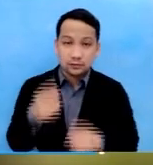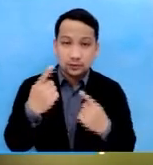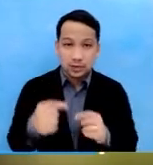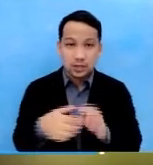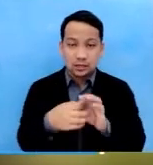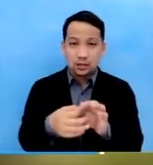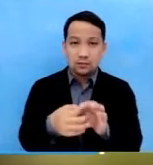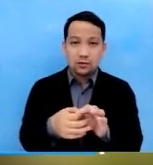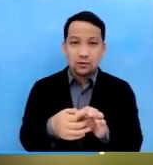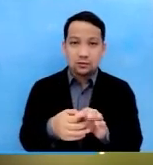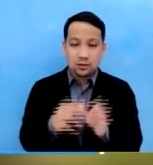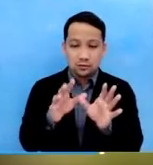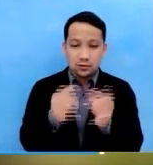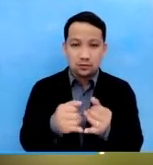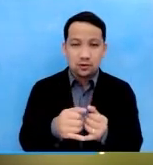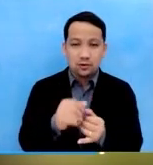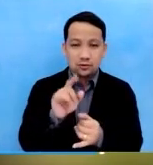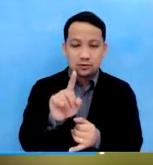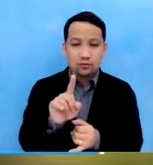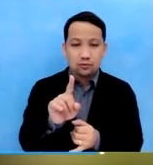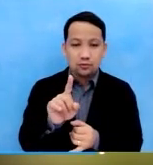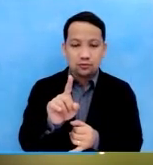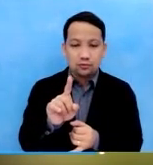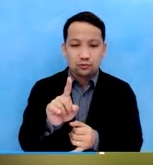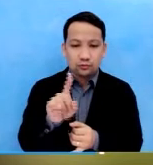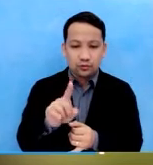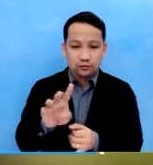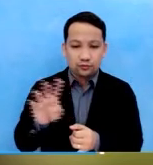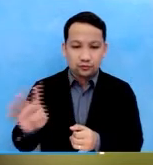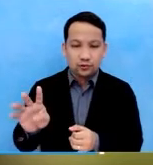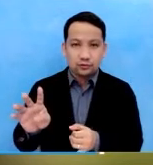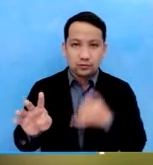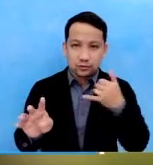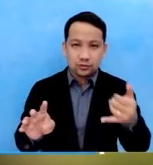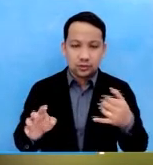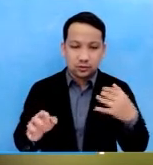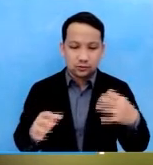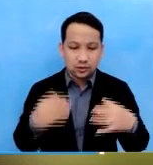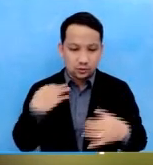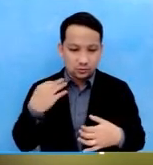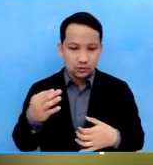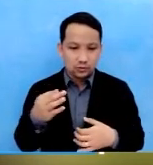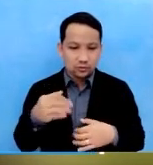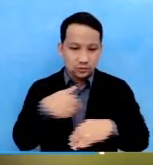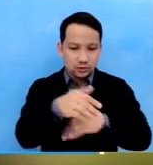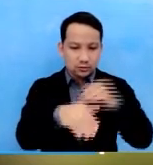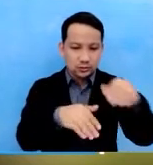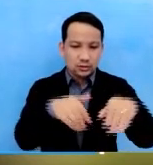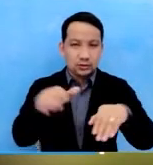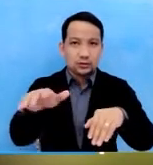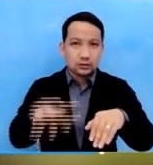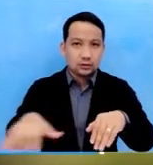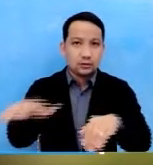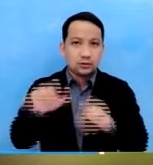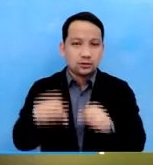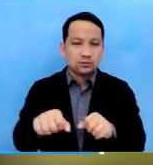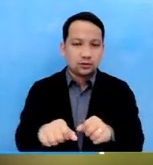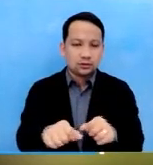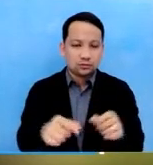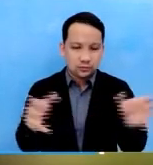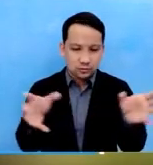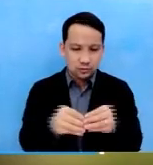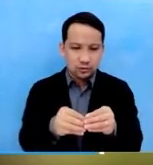mga barangay 140 natin, yung mga 144, ang mga volunteers doon para mas ma-cogent ang reporting lang,